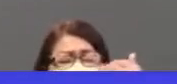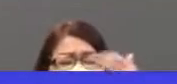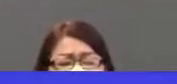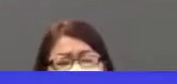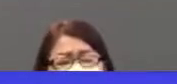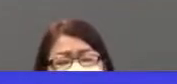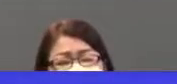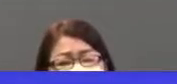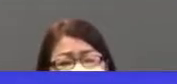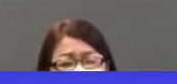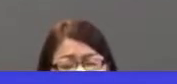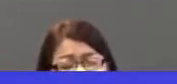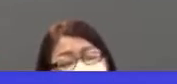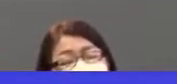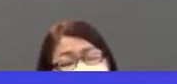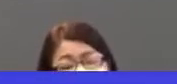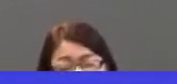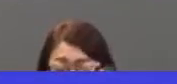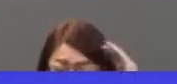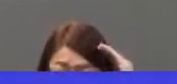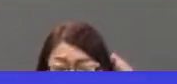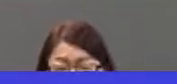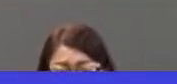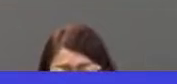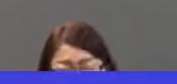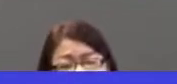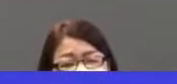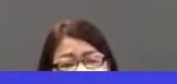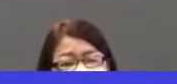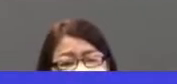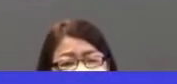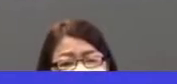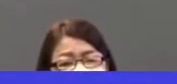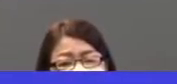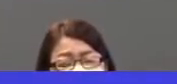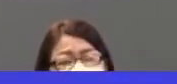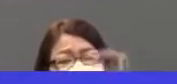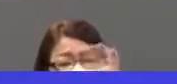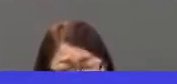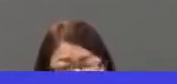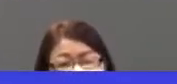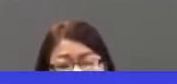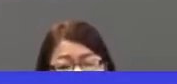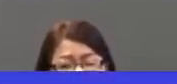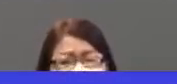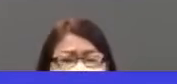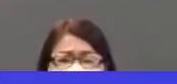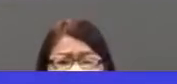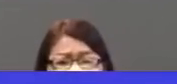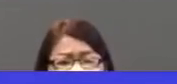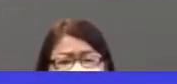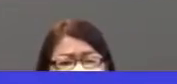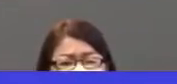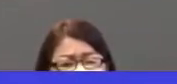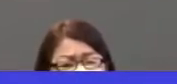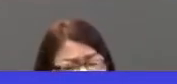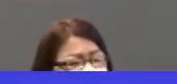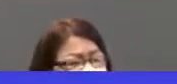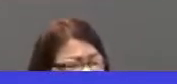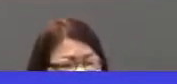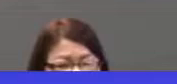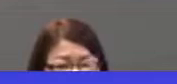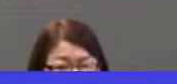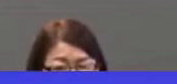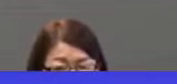เก่าก็ได้เป็นความเก่าก็ได้นะคุณเอ ๋ความเก่าคืออะไร คือคดีเก่า อ๋อค่ะ เพราะเป็